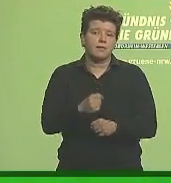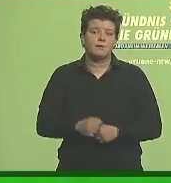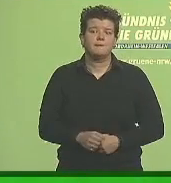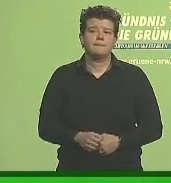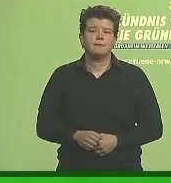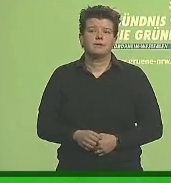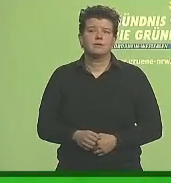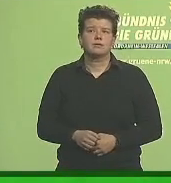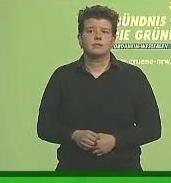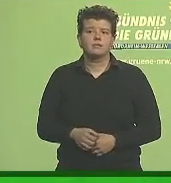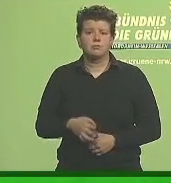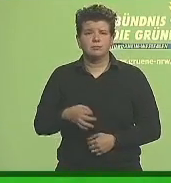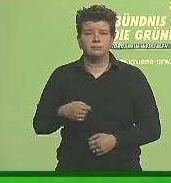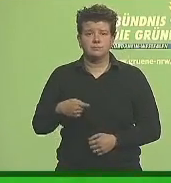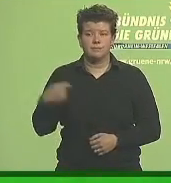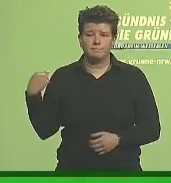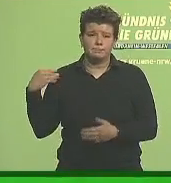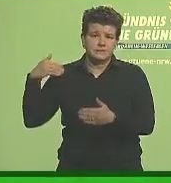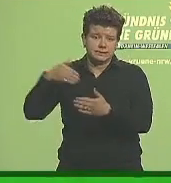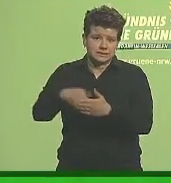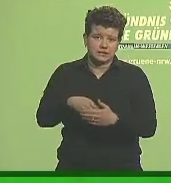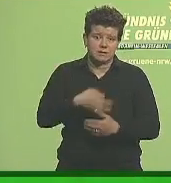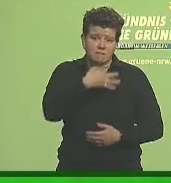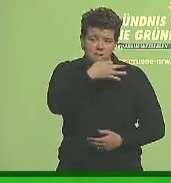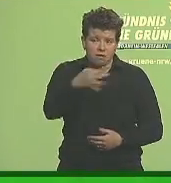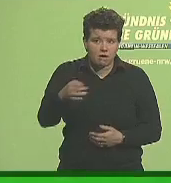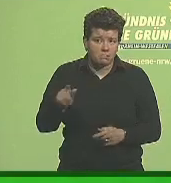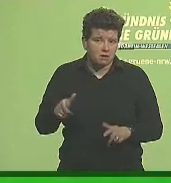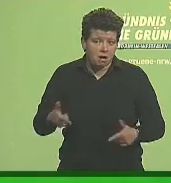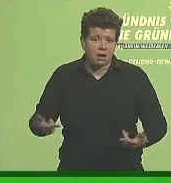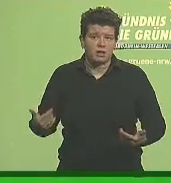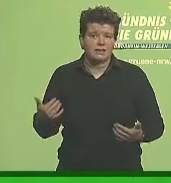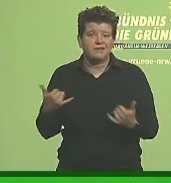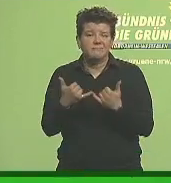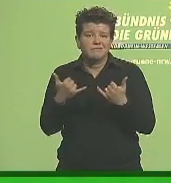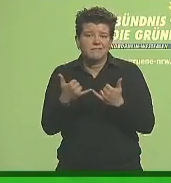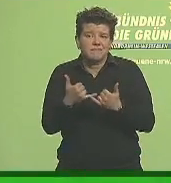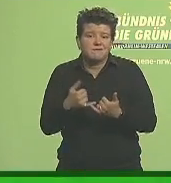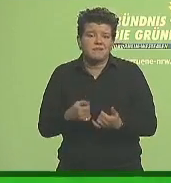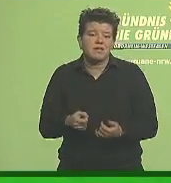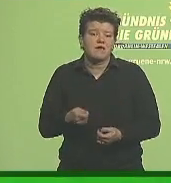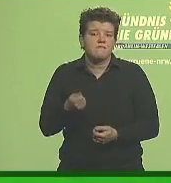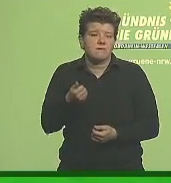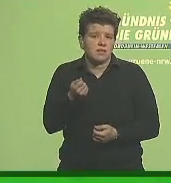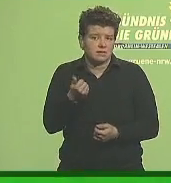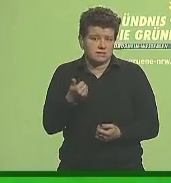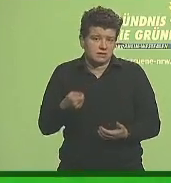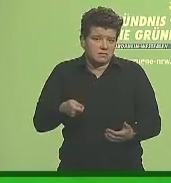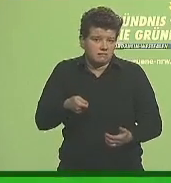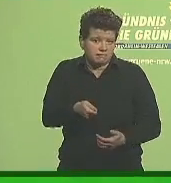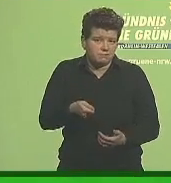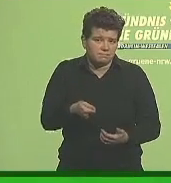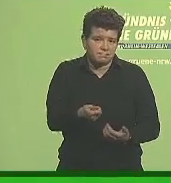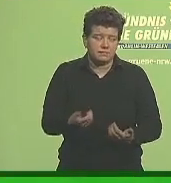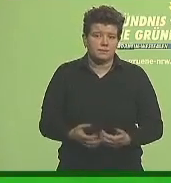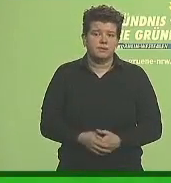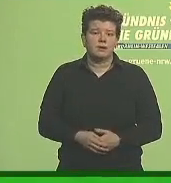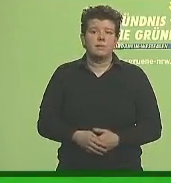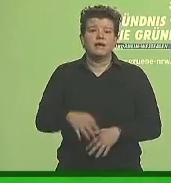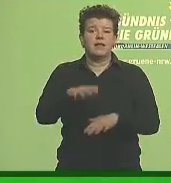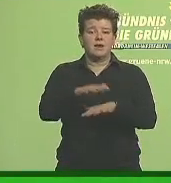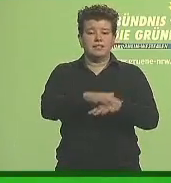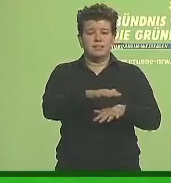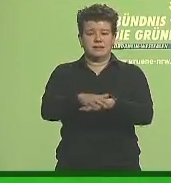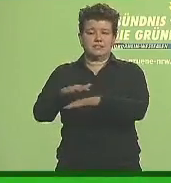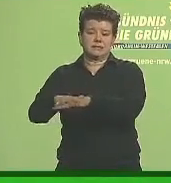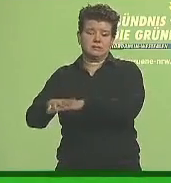oder sonst etwas gestellt. Und heute reden wir über einen Netzausbau von höchstens 2000 Kilometern, das mit neuen Techniken